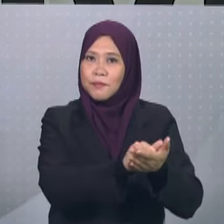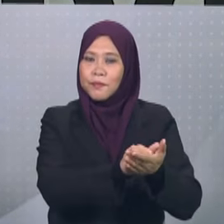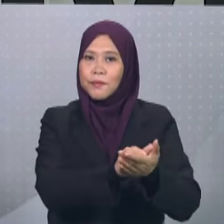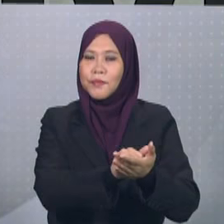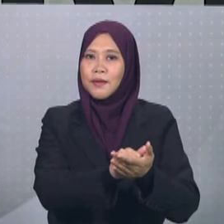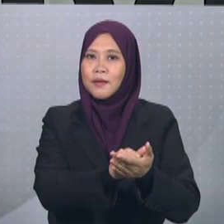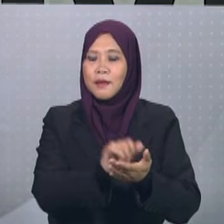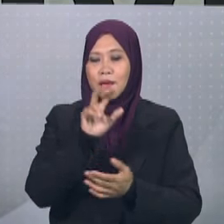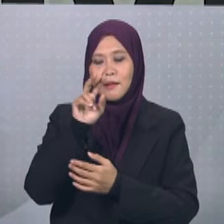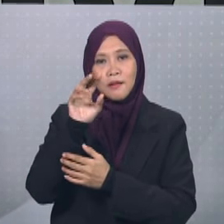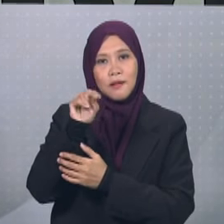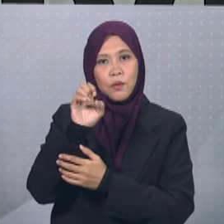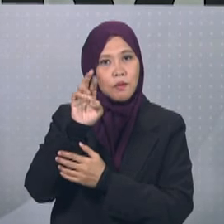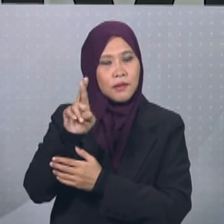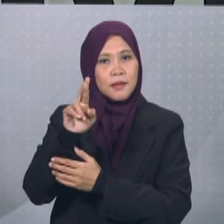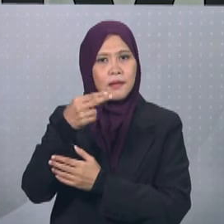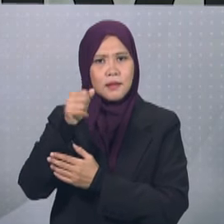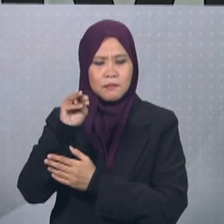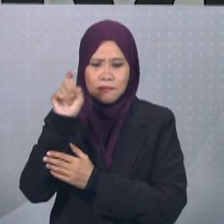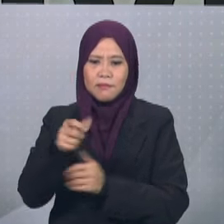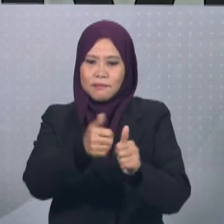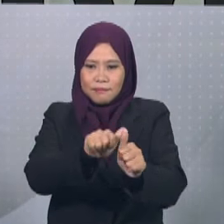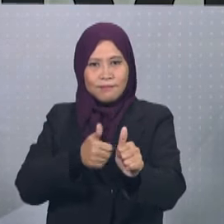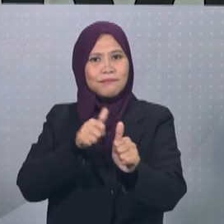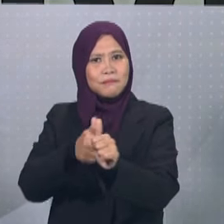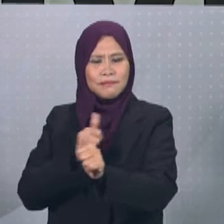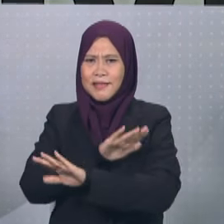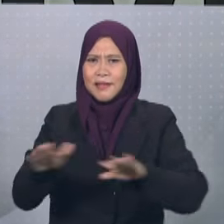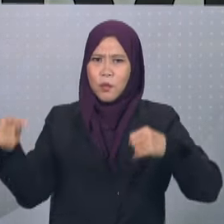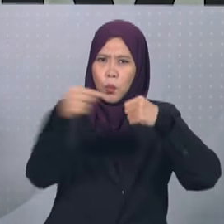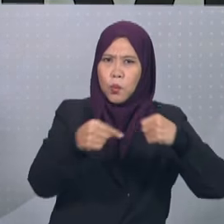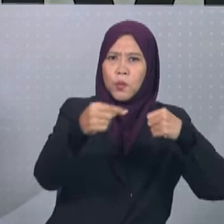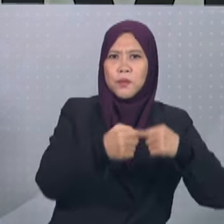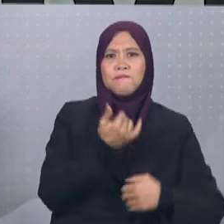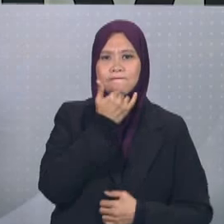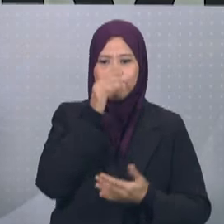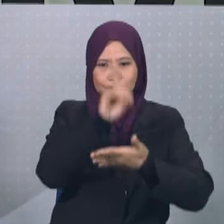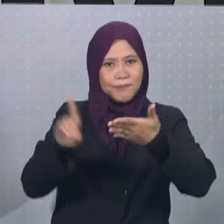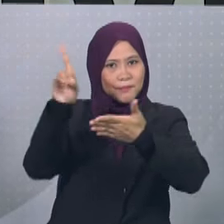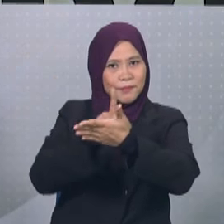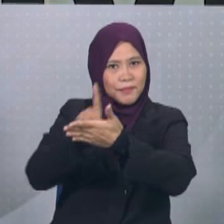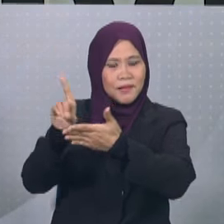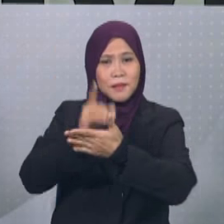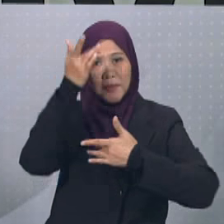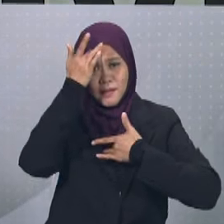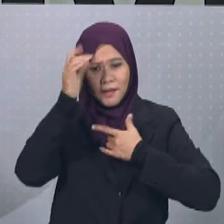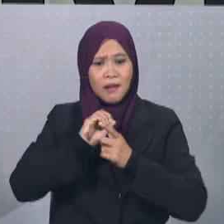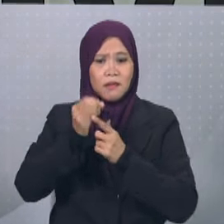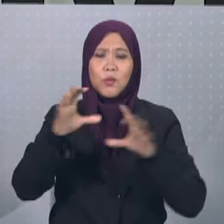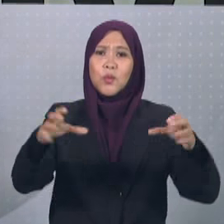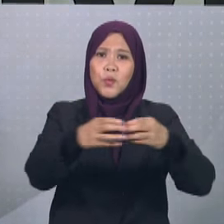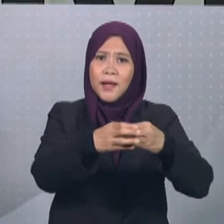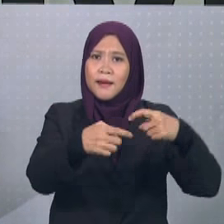Datuk Nur Hisham, masyarakat perlu mengelak daripada mempersalahkan dan mendiskriminasi pesakit atau kumpulan